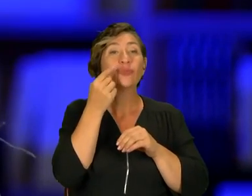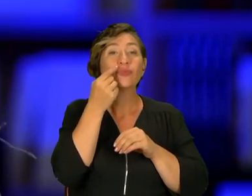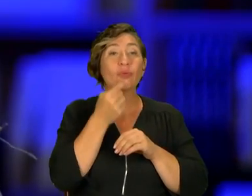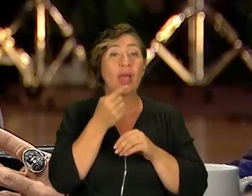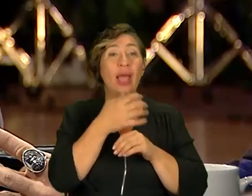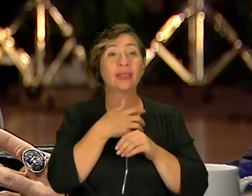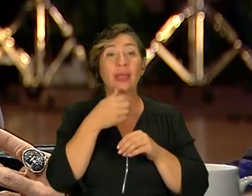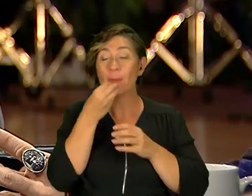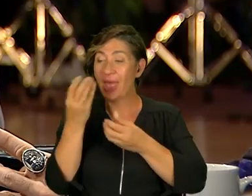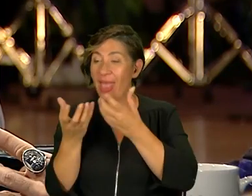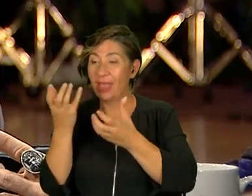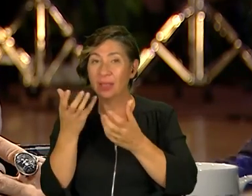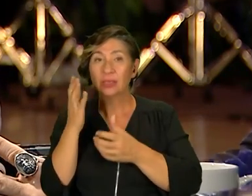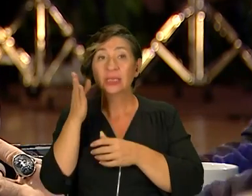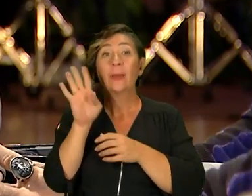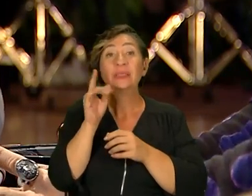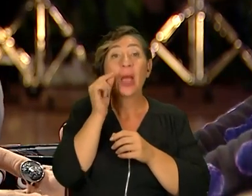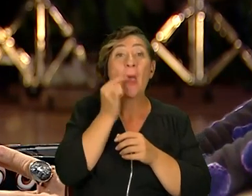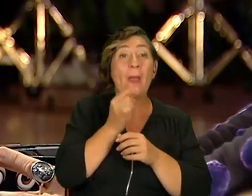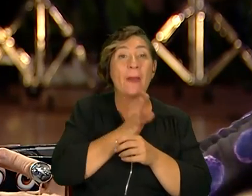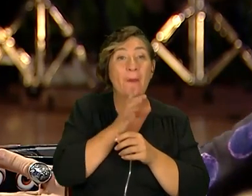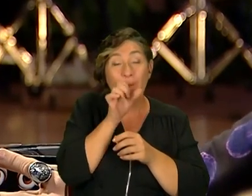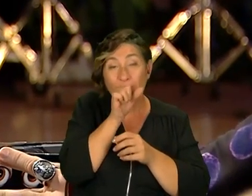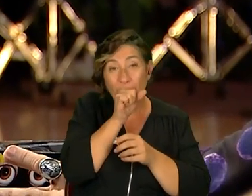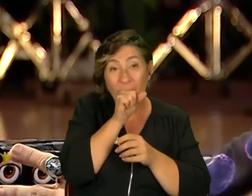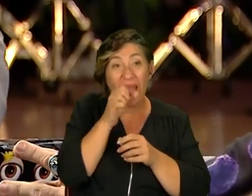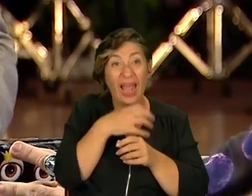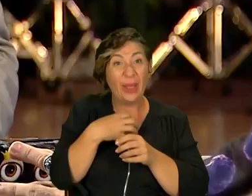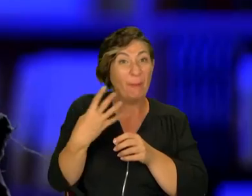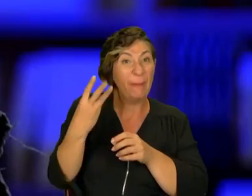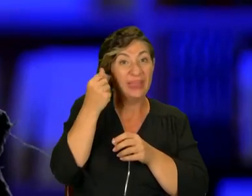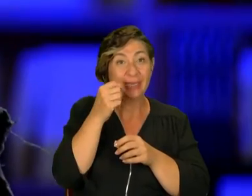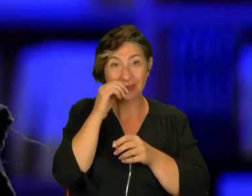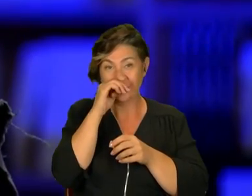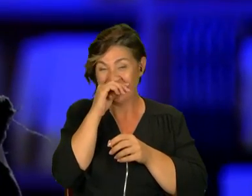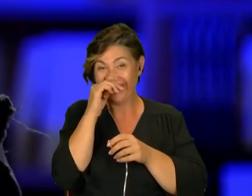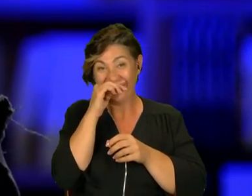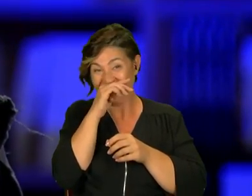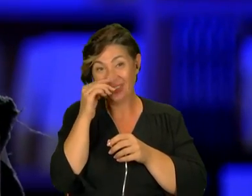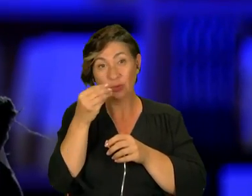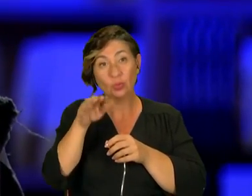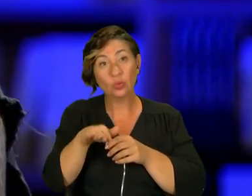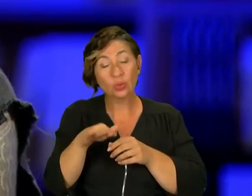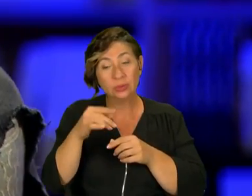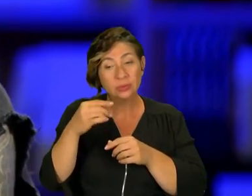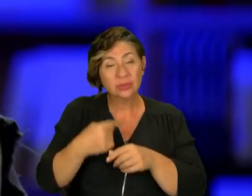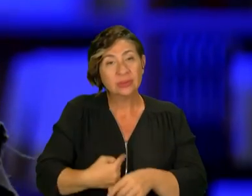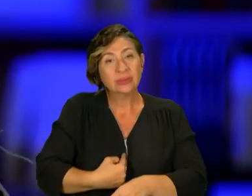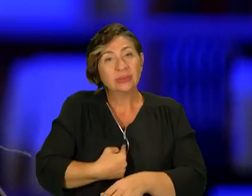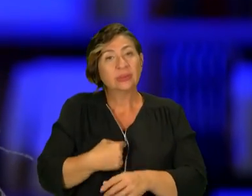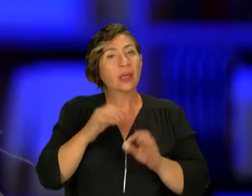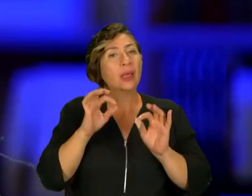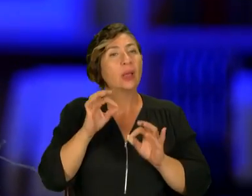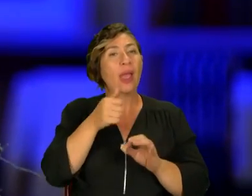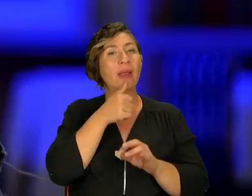kesip annemle içeride yemek hazırlarken falan gidemezdim. Başımda nasıl gideceğim içeriye diye. Yani çocukluktan gelen bir his bu